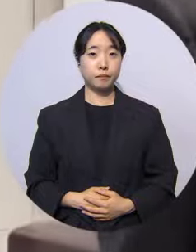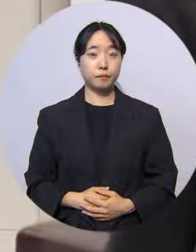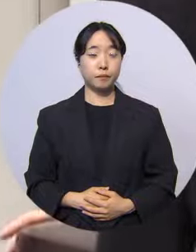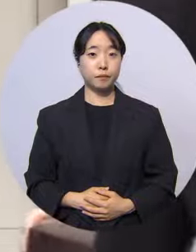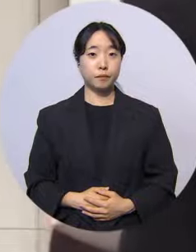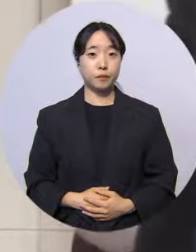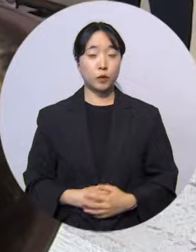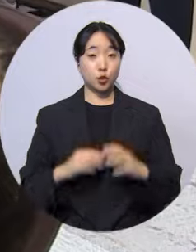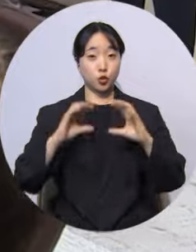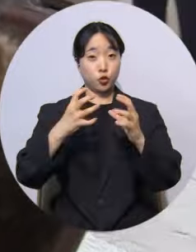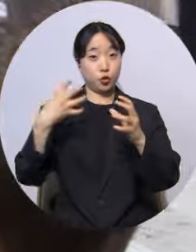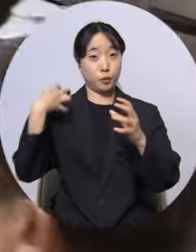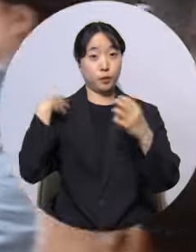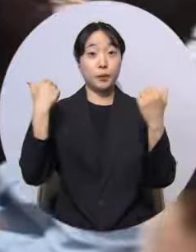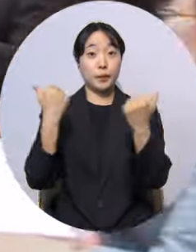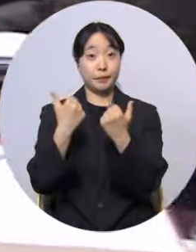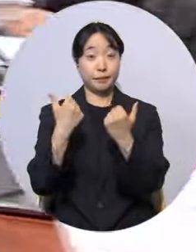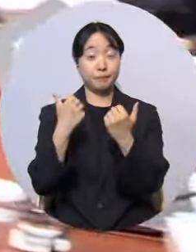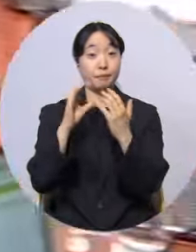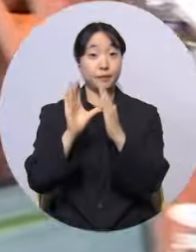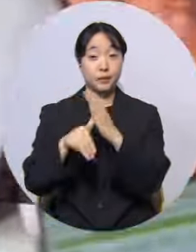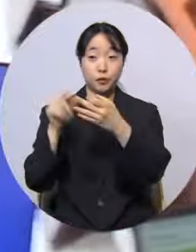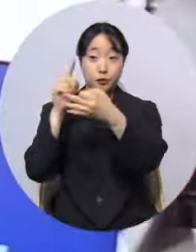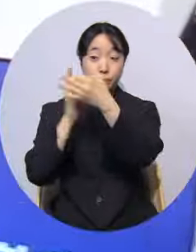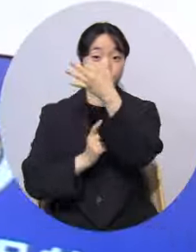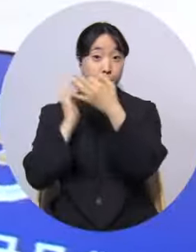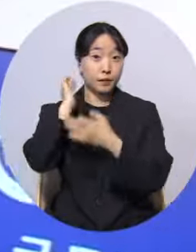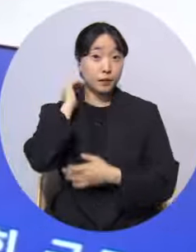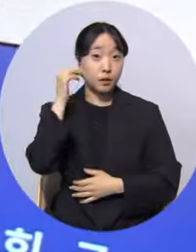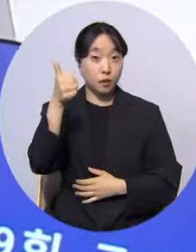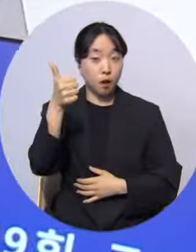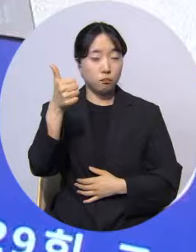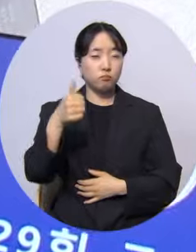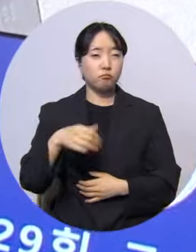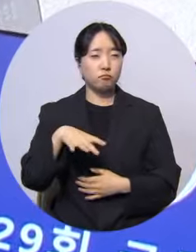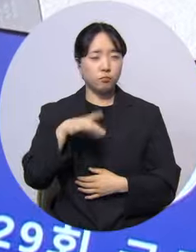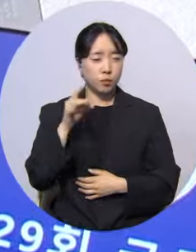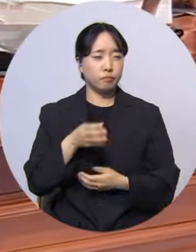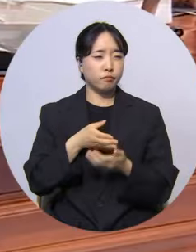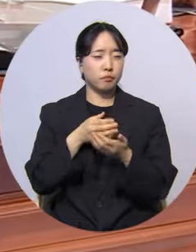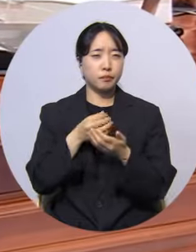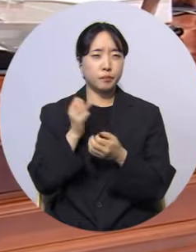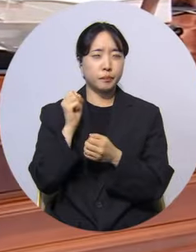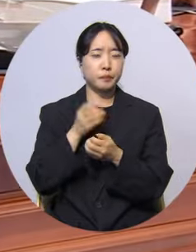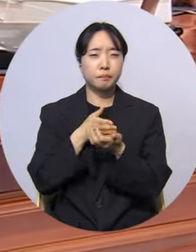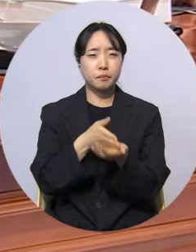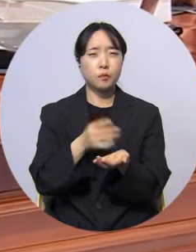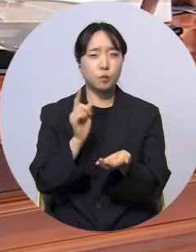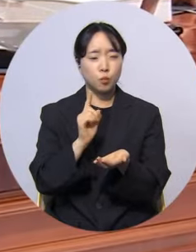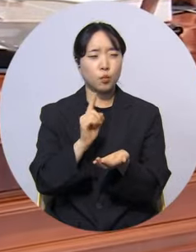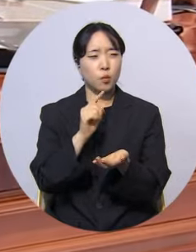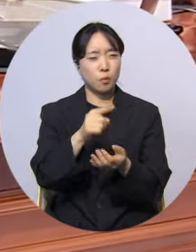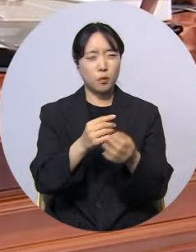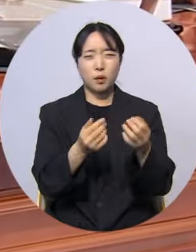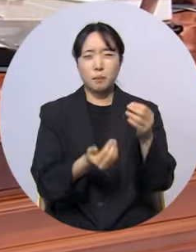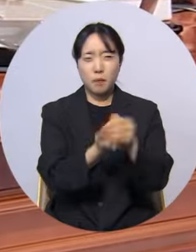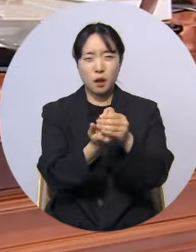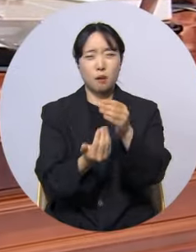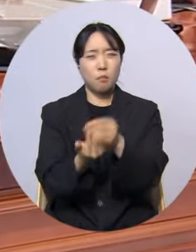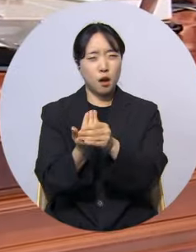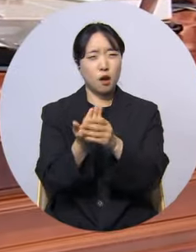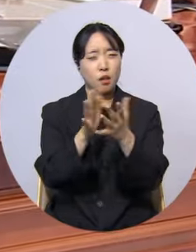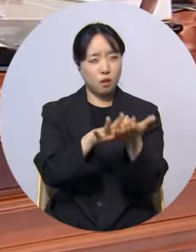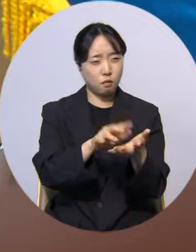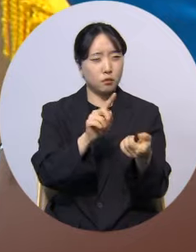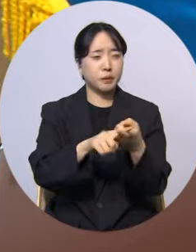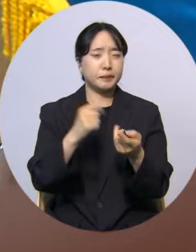국무회의를 직접 주재한 윤석열 대통령은 먼저 시청역 인근 교통사고와 리튬전지 공장 화재 희생자와 유가족에게 위로를